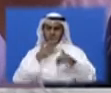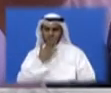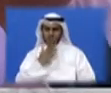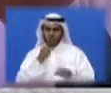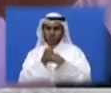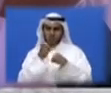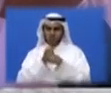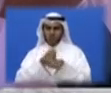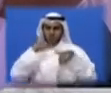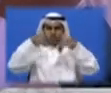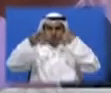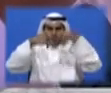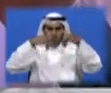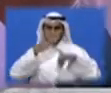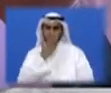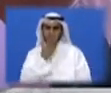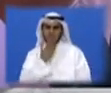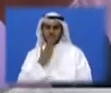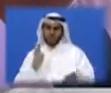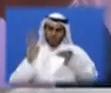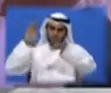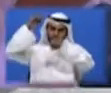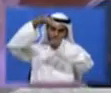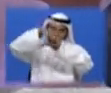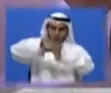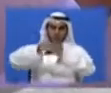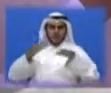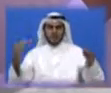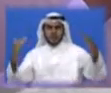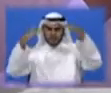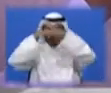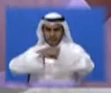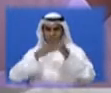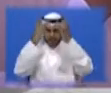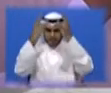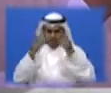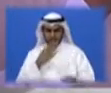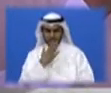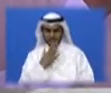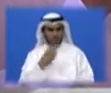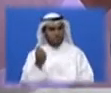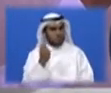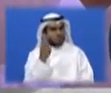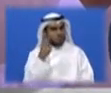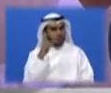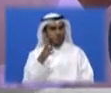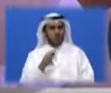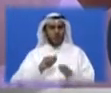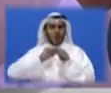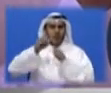الناصر الاطوال السطحيه تتجاوز 264 كيلو متر